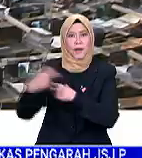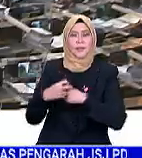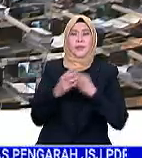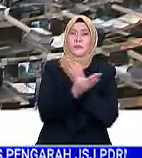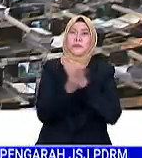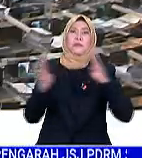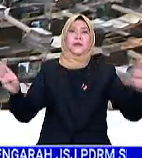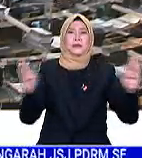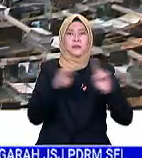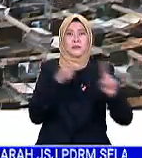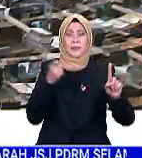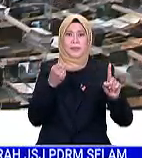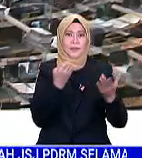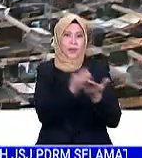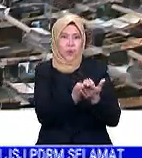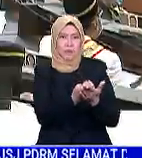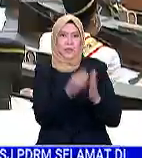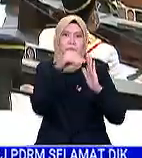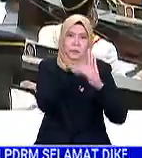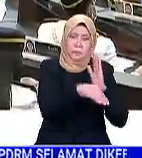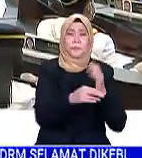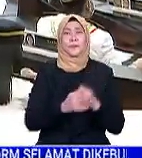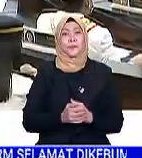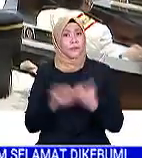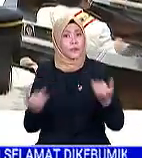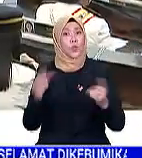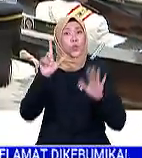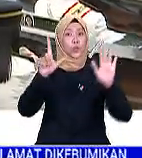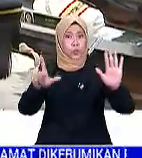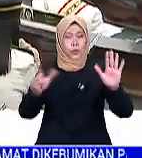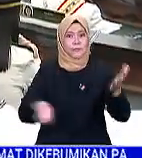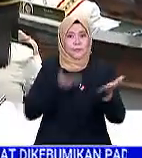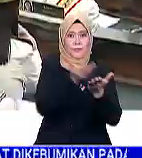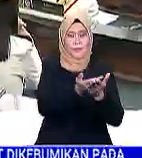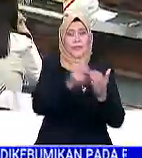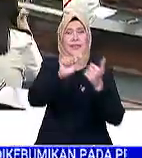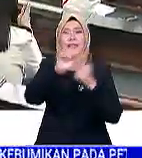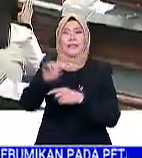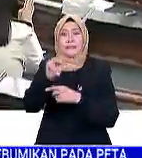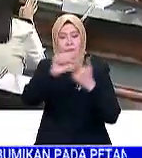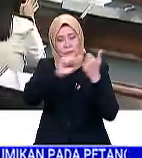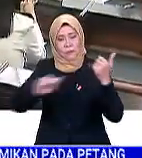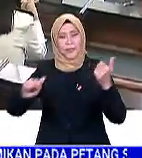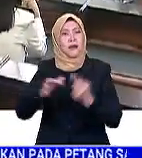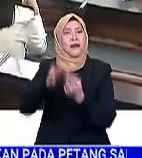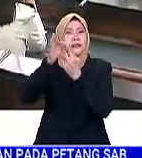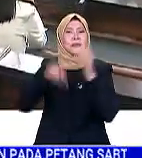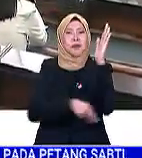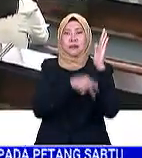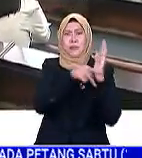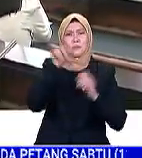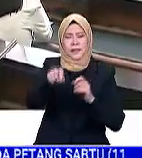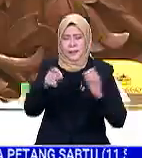rakyat daripada cengkraman ekonomi antara tujuh tawaran itu adalah keanggotaan jawatankuasa pilihan khas palimana akan